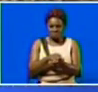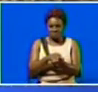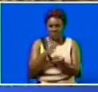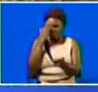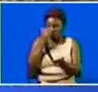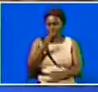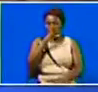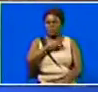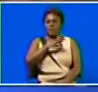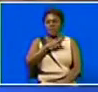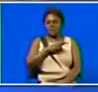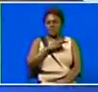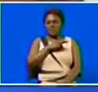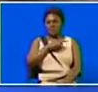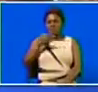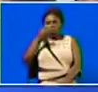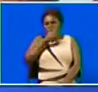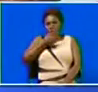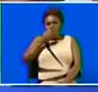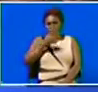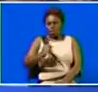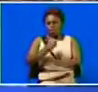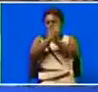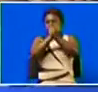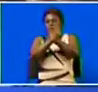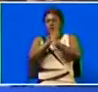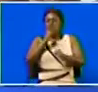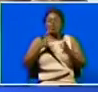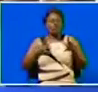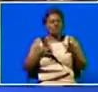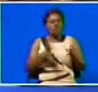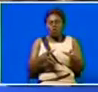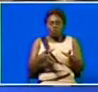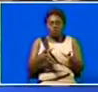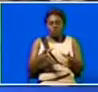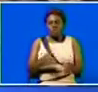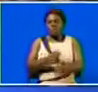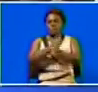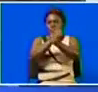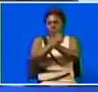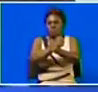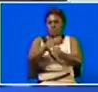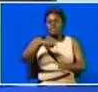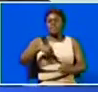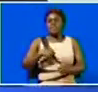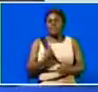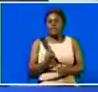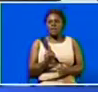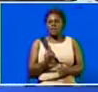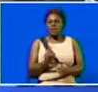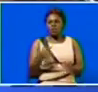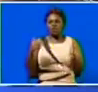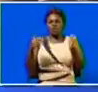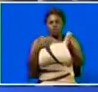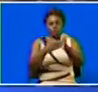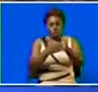ni faida. Mafuta kiusalama sio by force, ni usalama ndio imefanya sisi tusimamishe hii